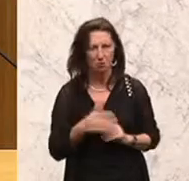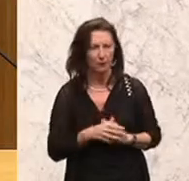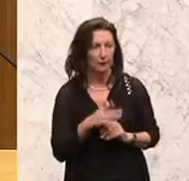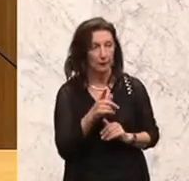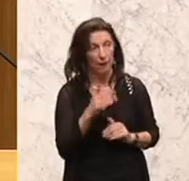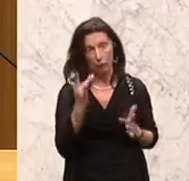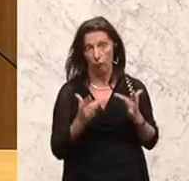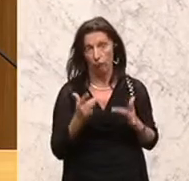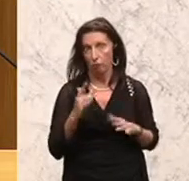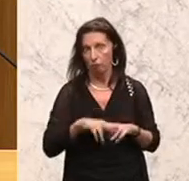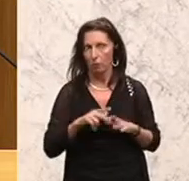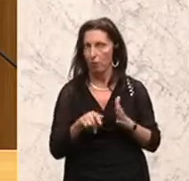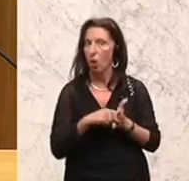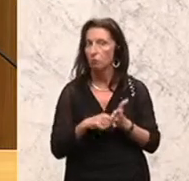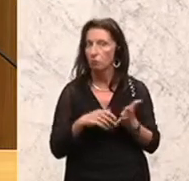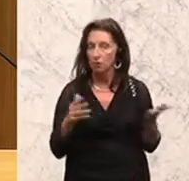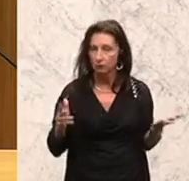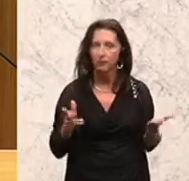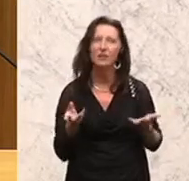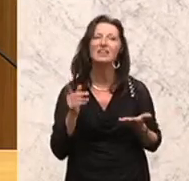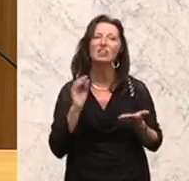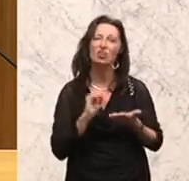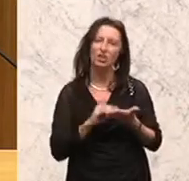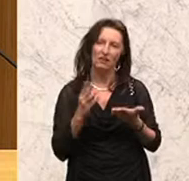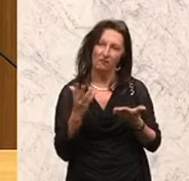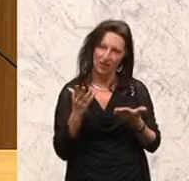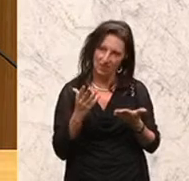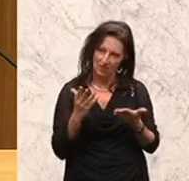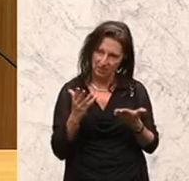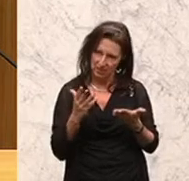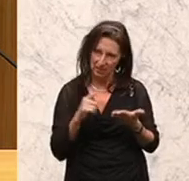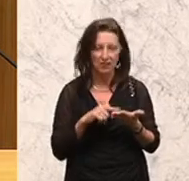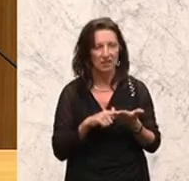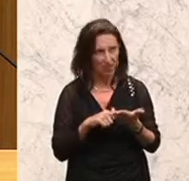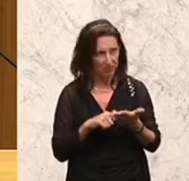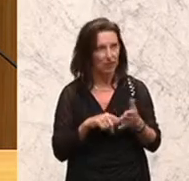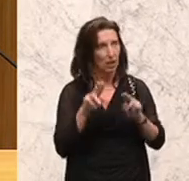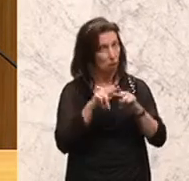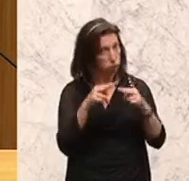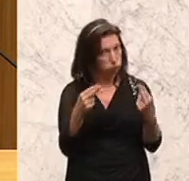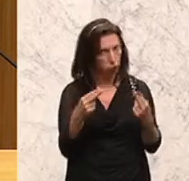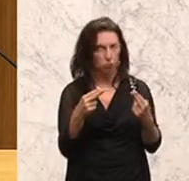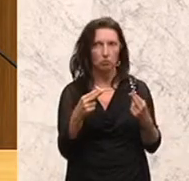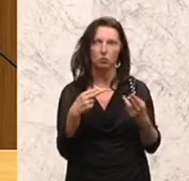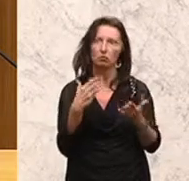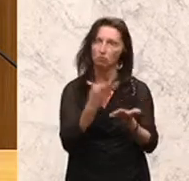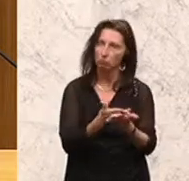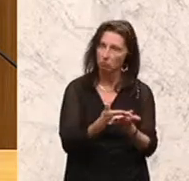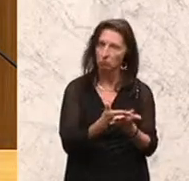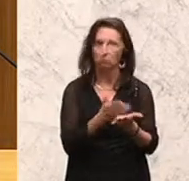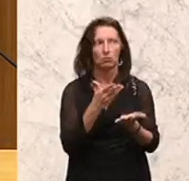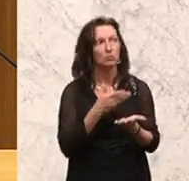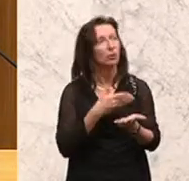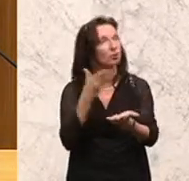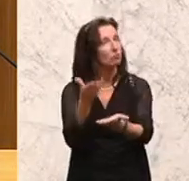noch korrigieren im Nachhinein. Es steht nämlich ausdrücklich im Gesetz, die im Eigentum des Bundes oder diesem zur Verfügung stehen. Zur Verfügung stehen,